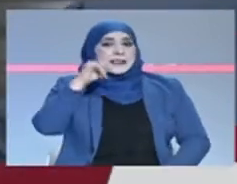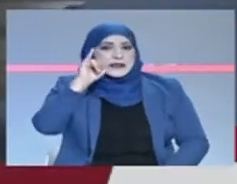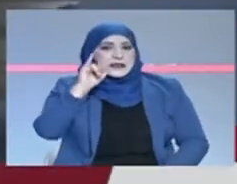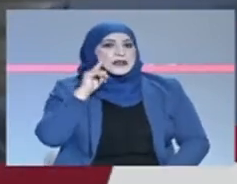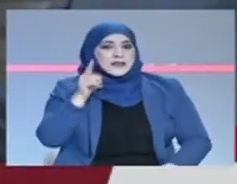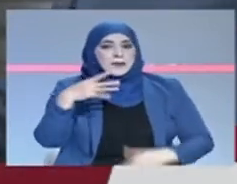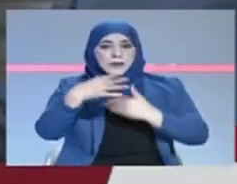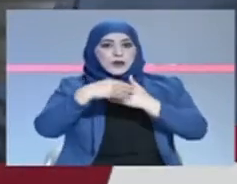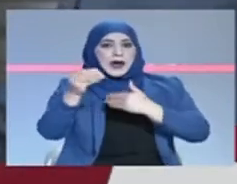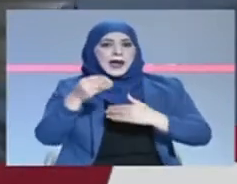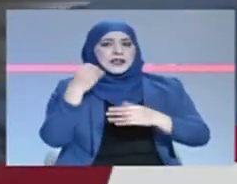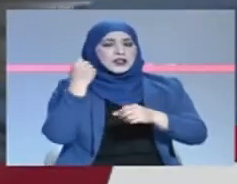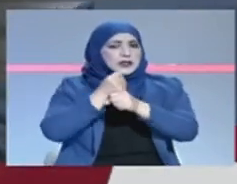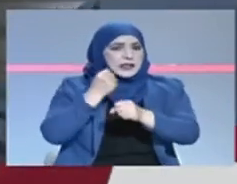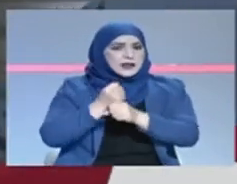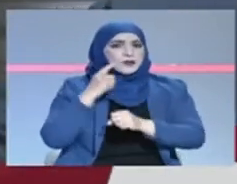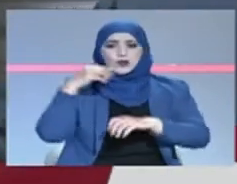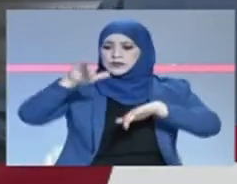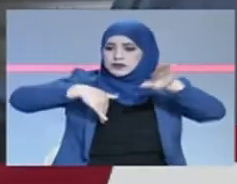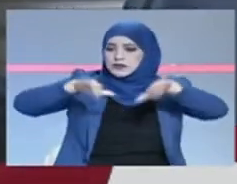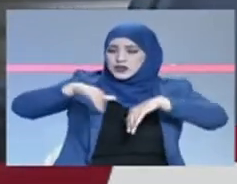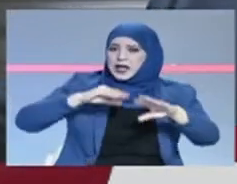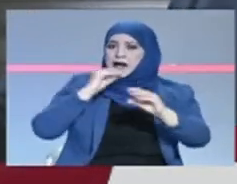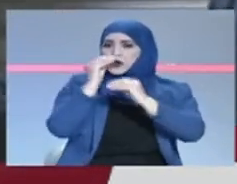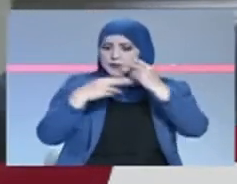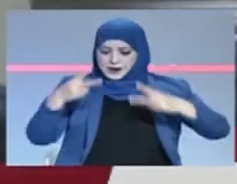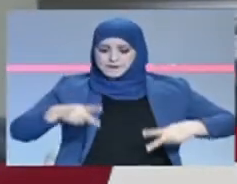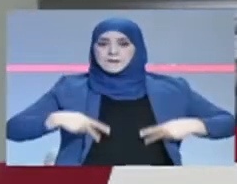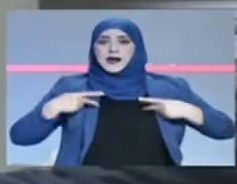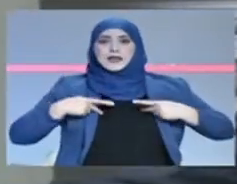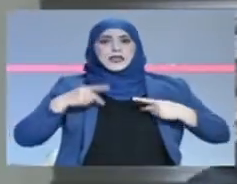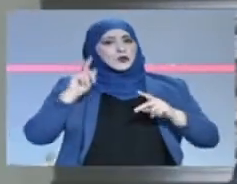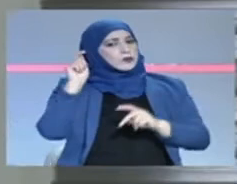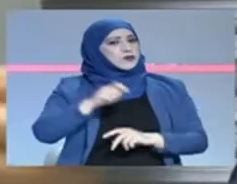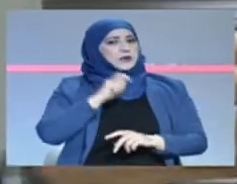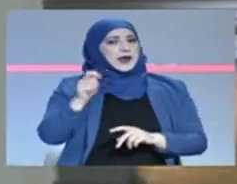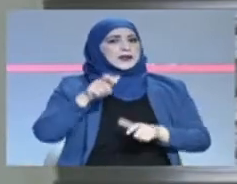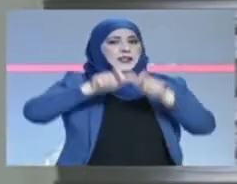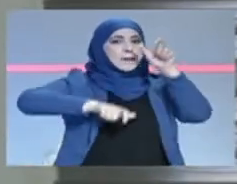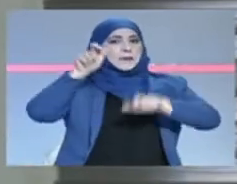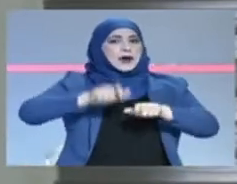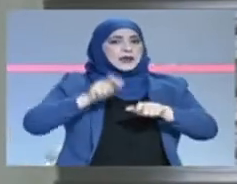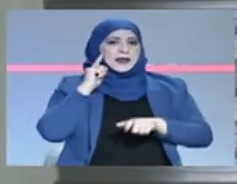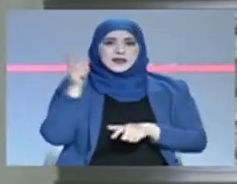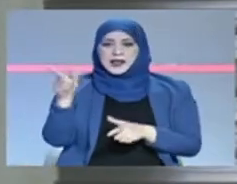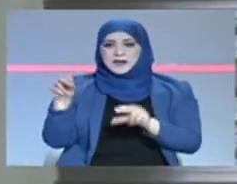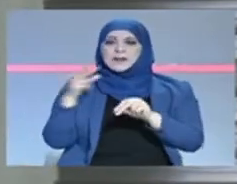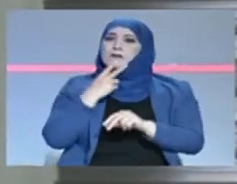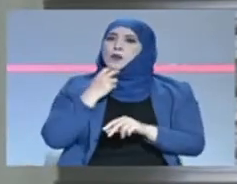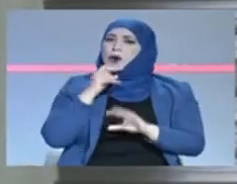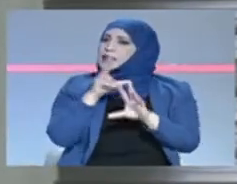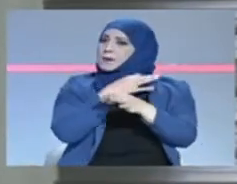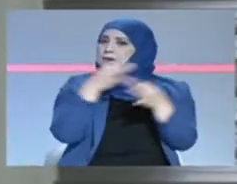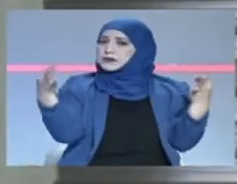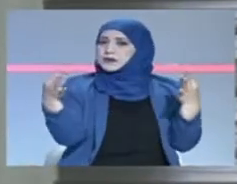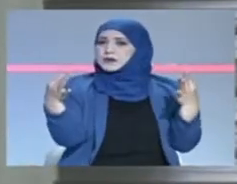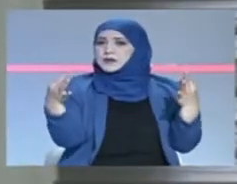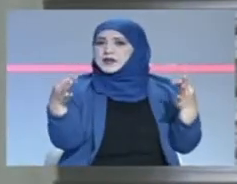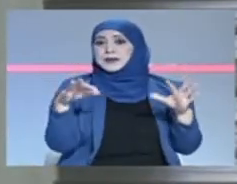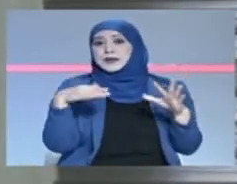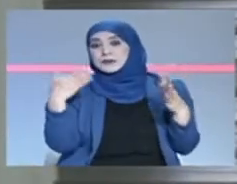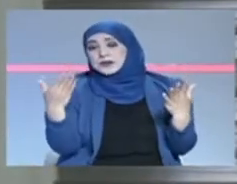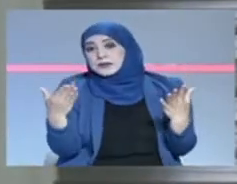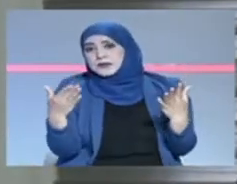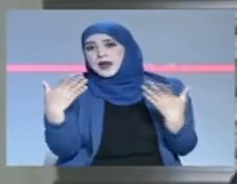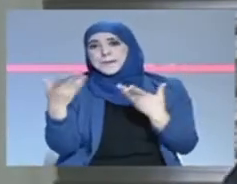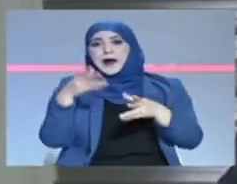إطار مهنته في الشارع في في في حياته العادية مع الناس كمواطن. فما بالك مع